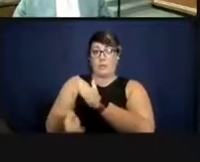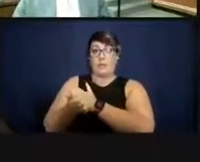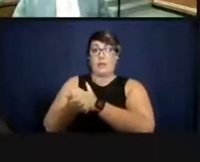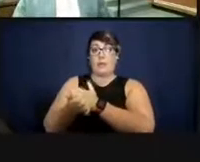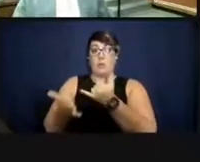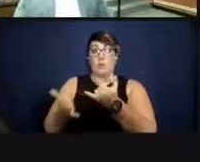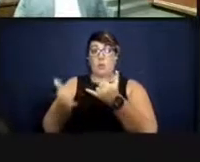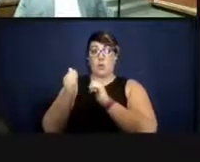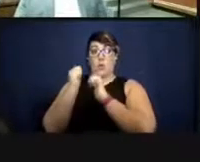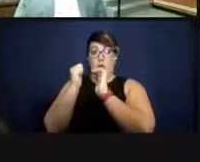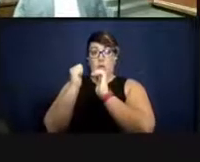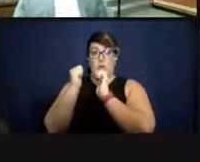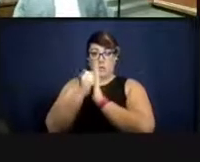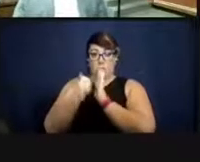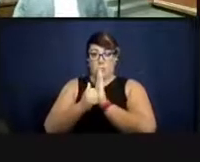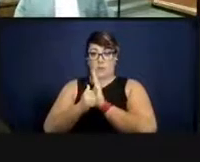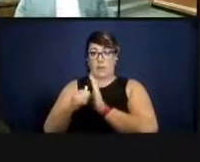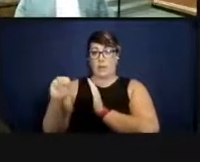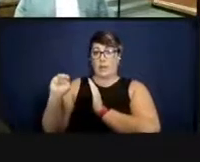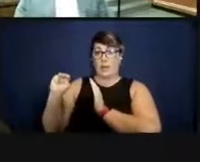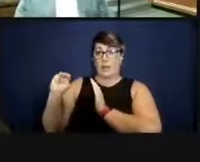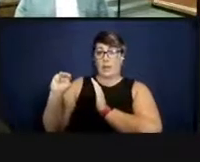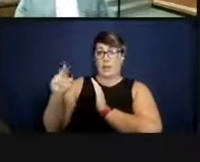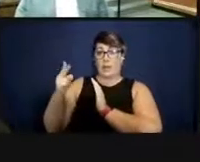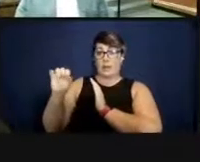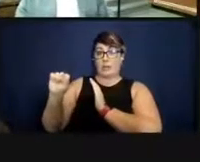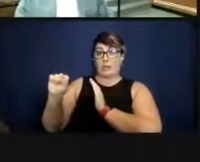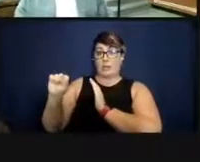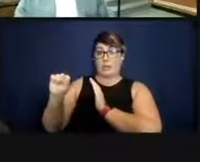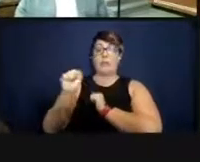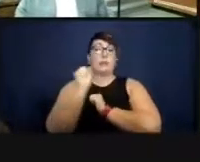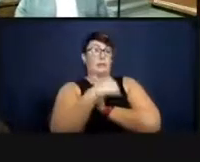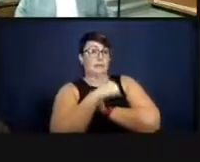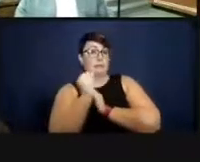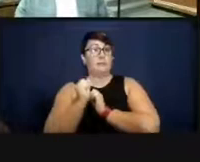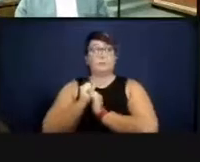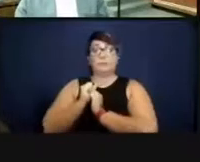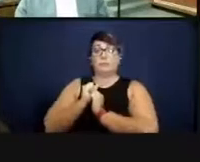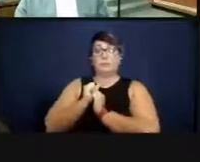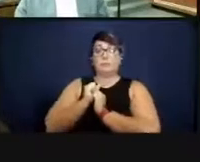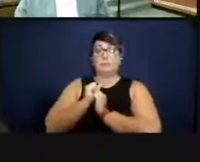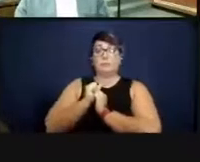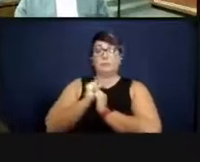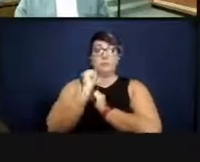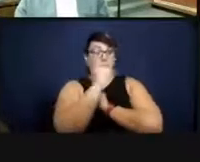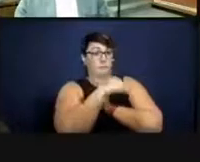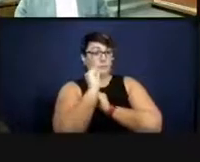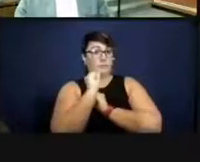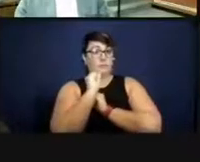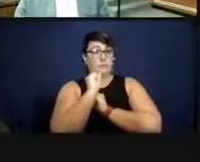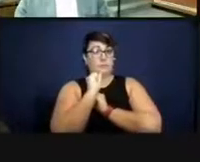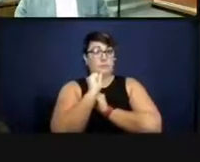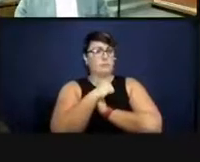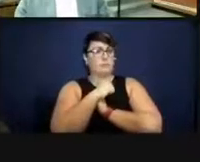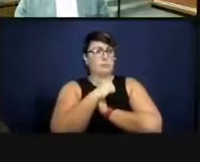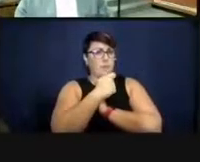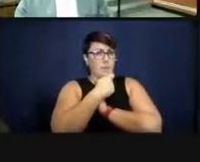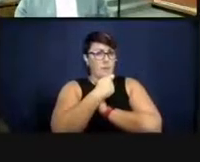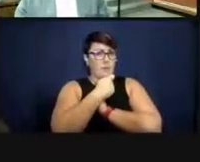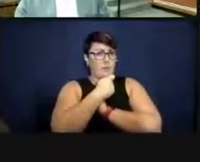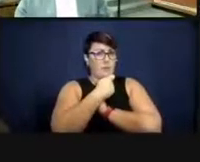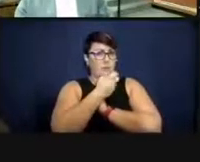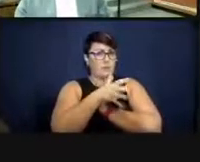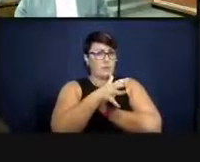ningependa wote ambao wanaunga mkono kubadilisha agenda au kufanya mabadiliko kwenye agenda. Ndio.